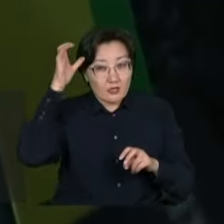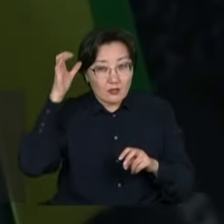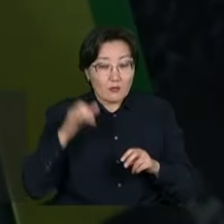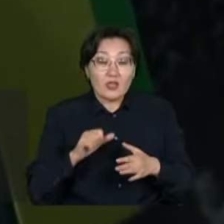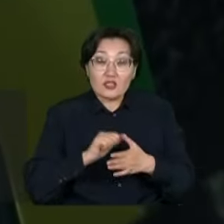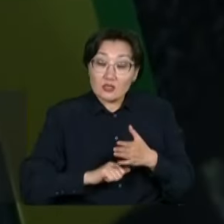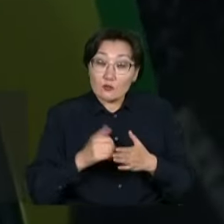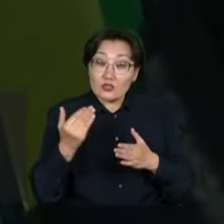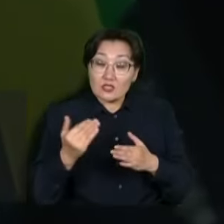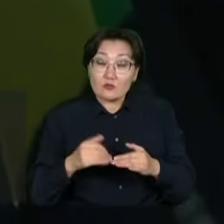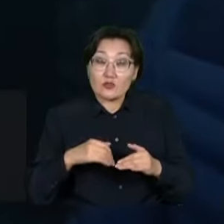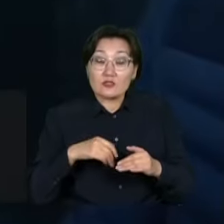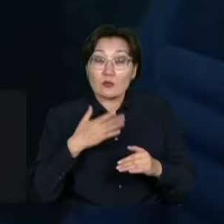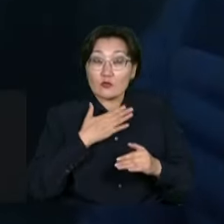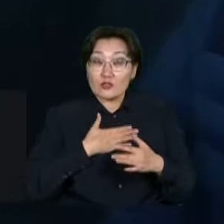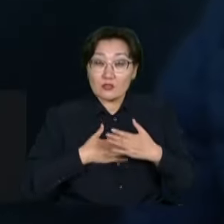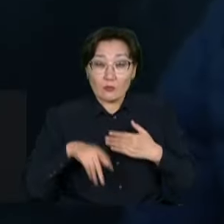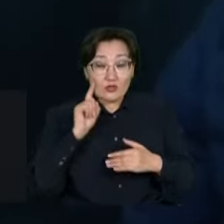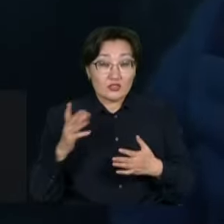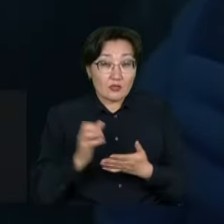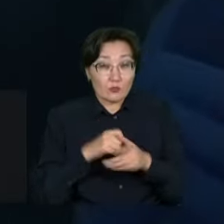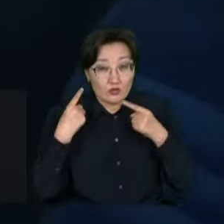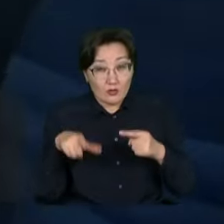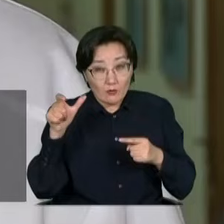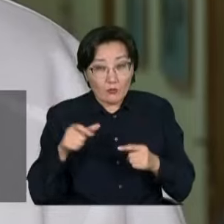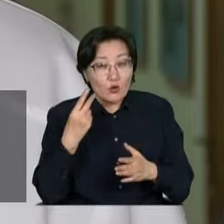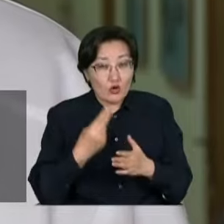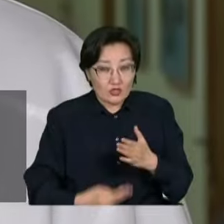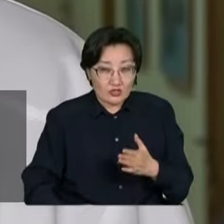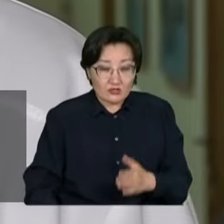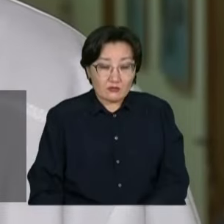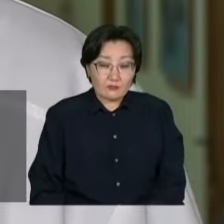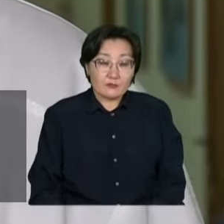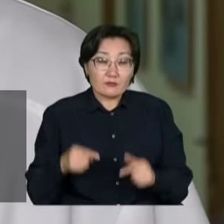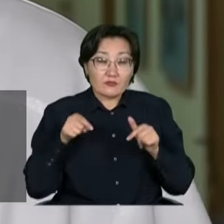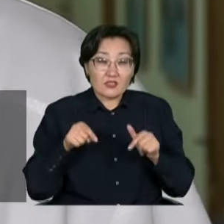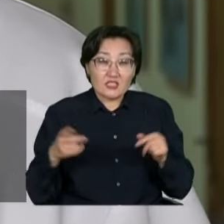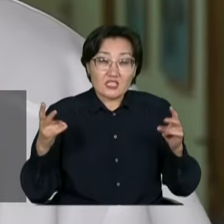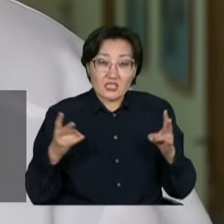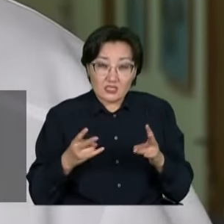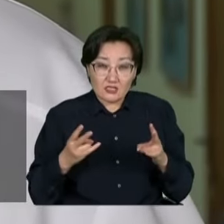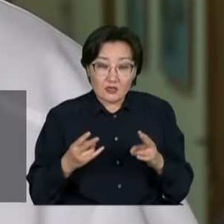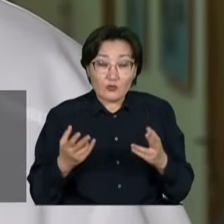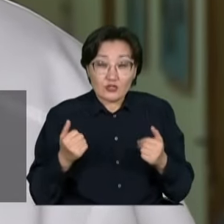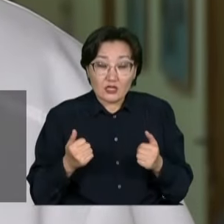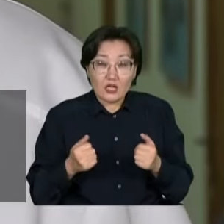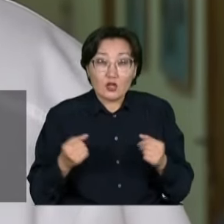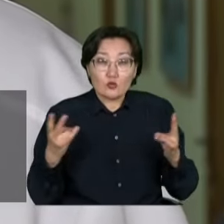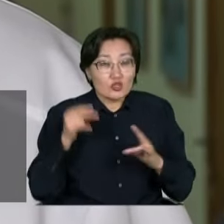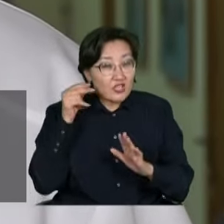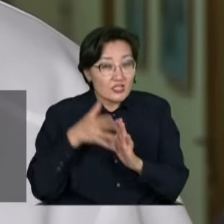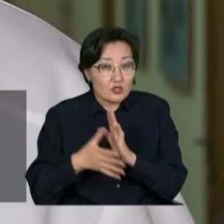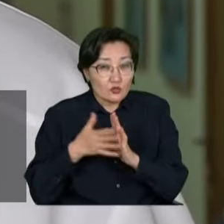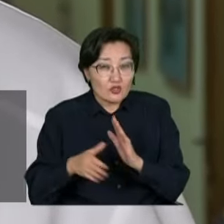игры. Для одних доставляет удовольствие выигрыш, для других – проигрыш. Здесь, конечно, надо разбираться индивидуально.